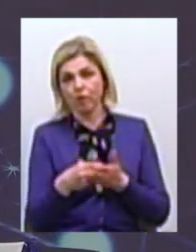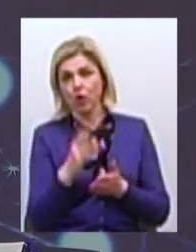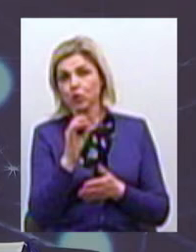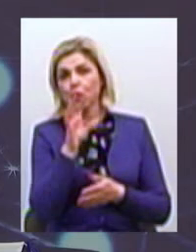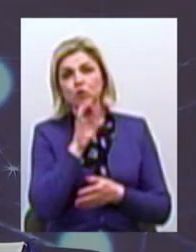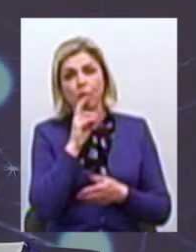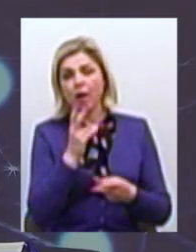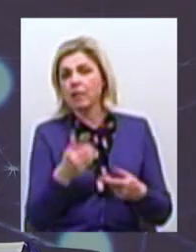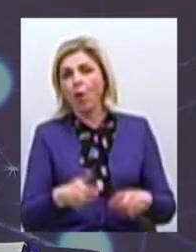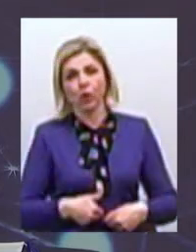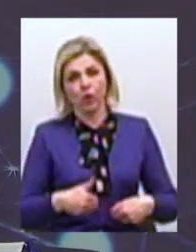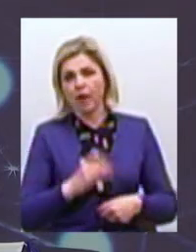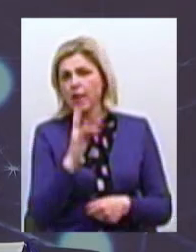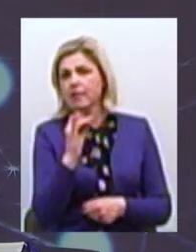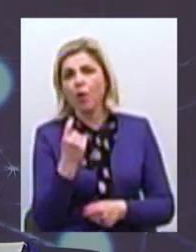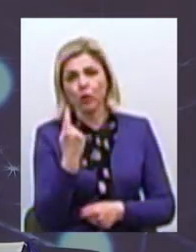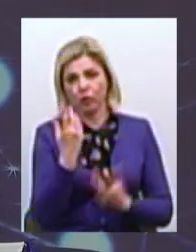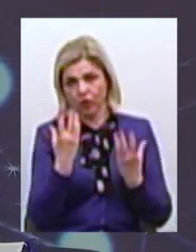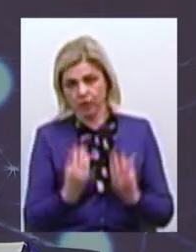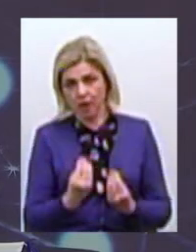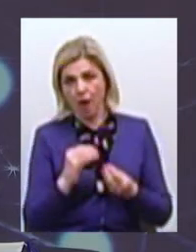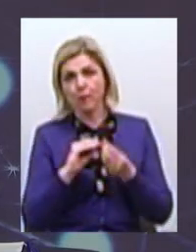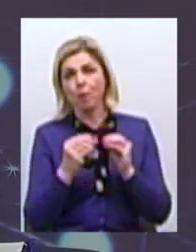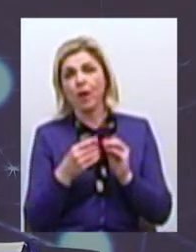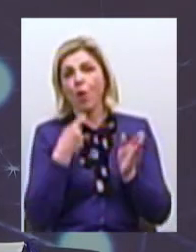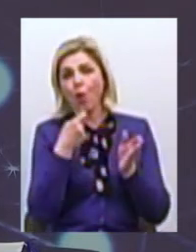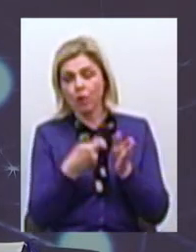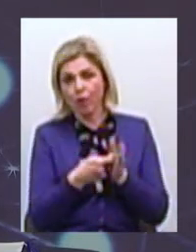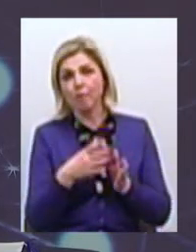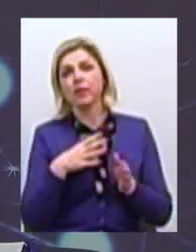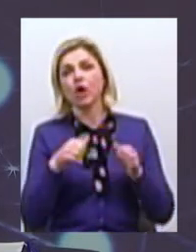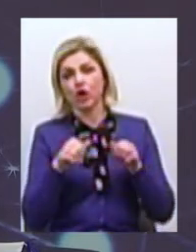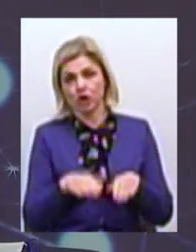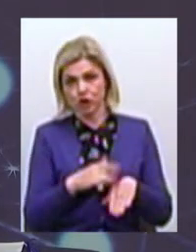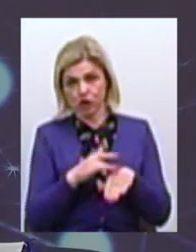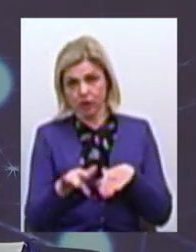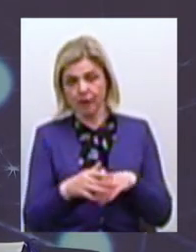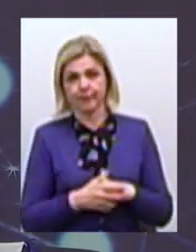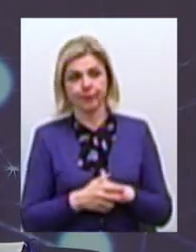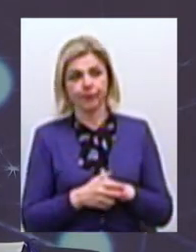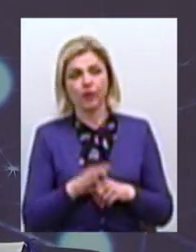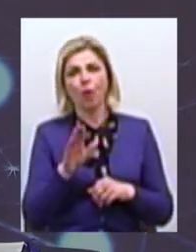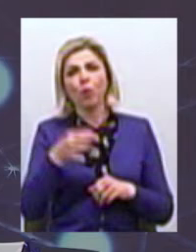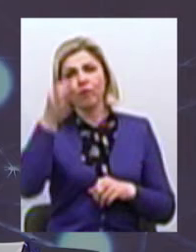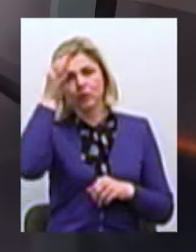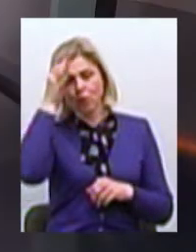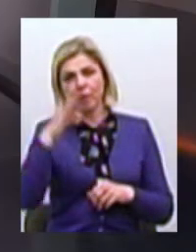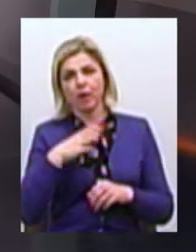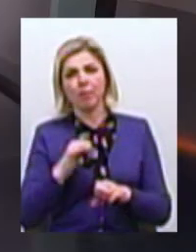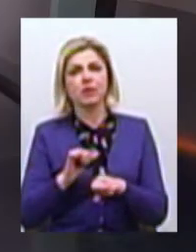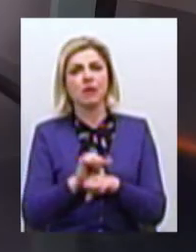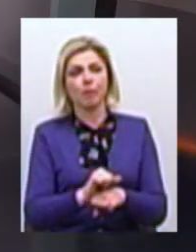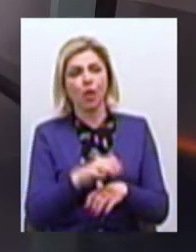голодали ні одного дня. Проблема корму була рішена. А ще потім, я пам'ятаю, теж були заблоковані